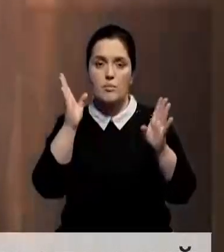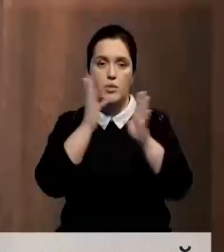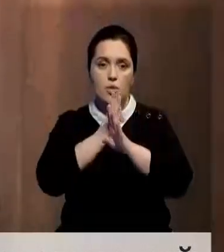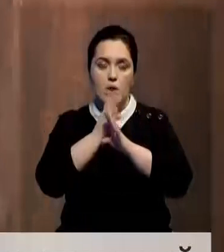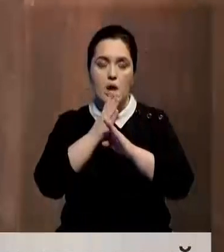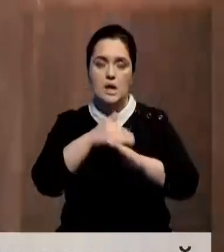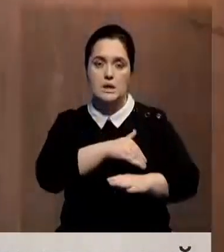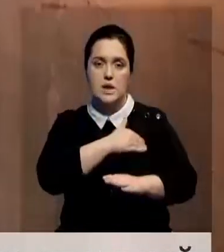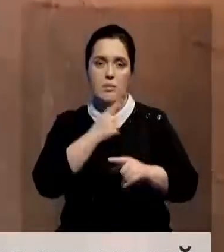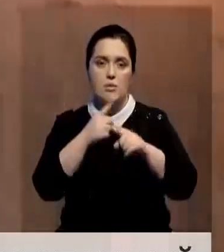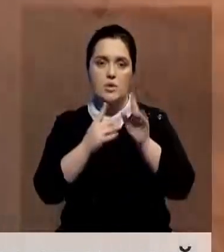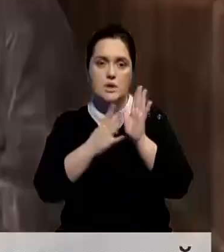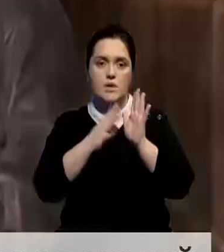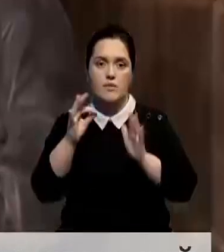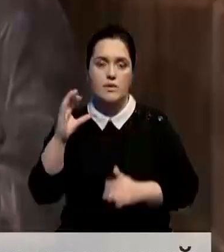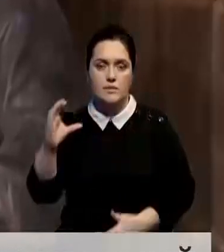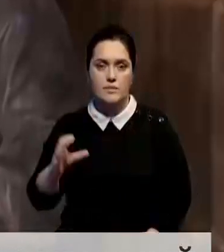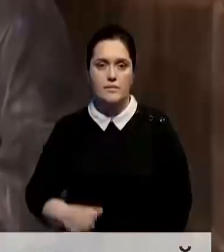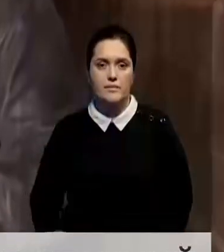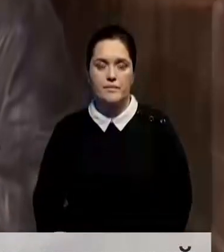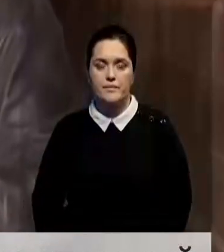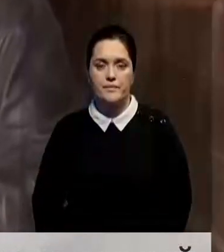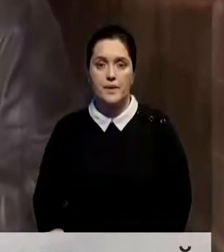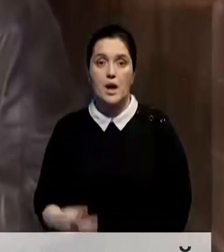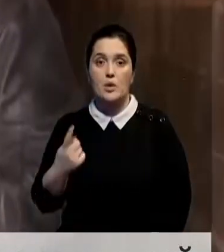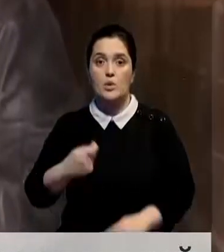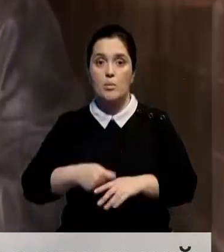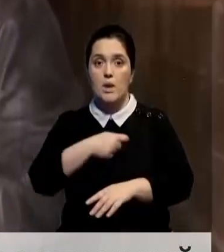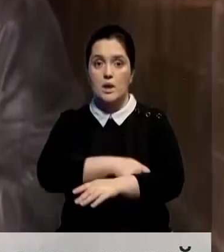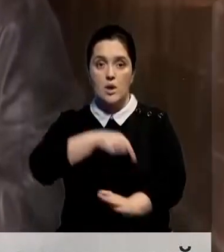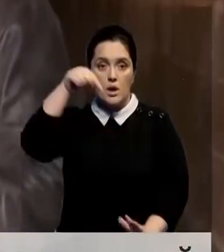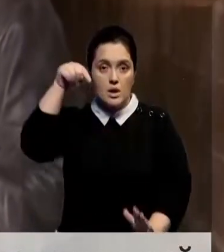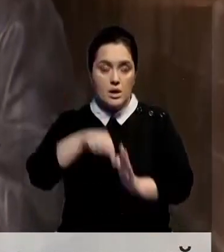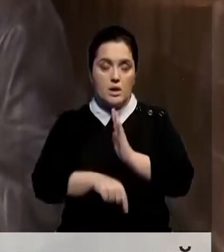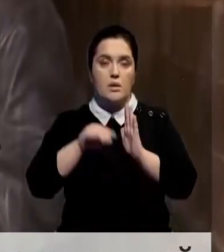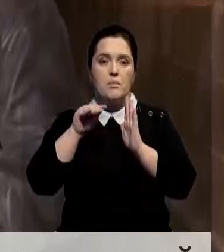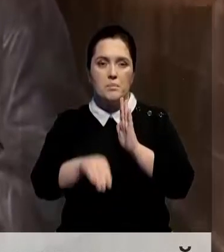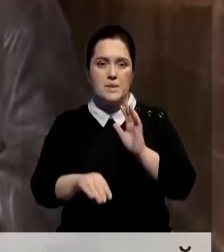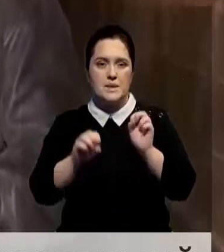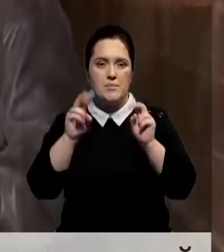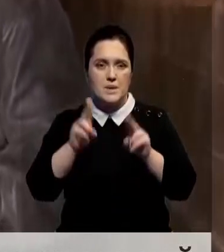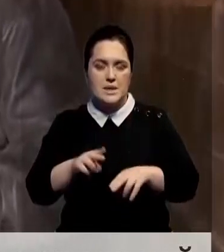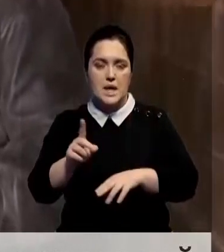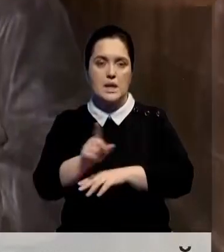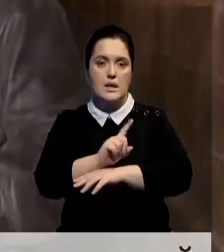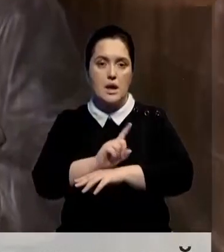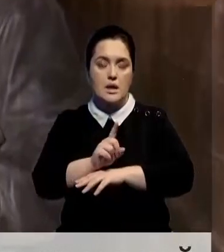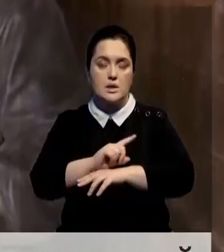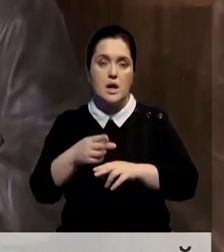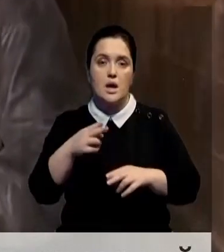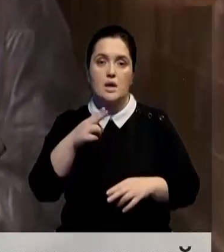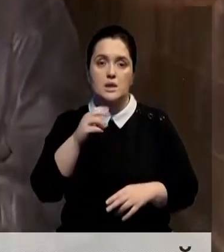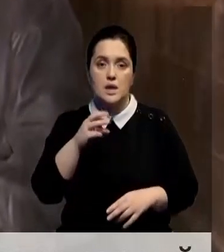уровне плюс 9 градусов по Цельсию. В конце 100-метрового туннеля в горе размещены сейсмодатчики и специальный прибор, который называется деформограф